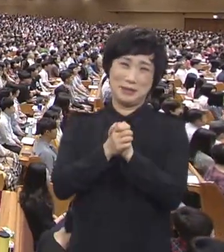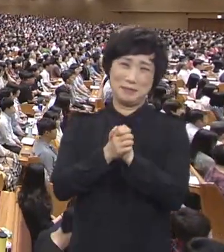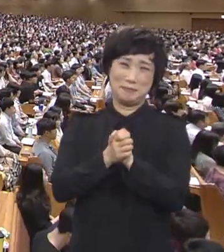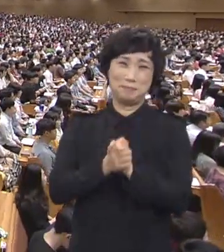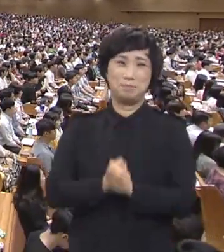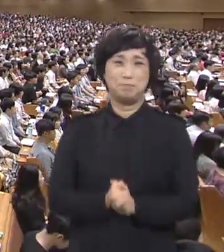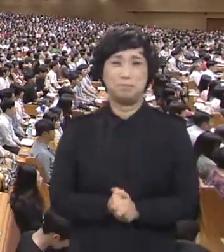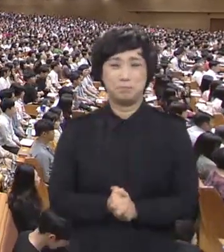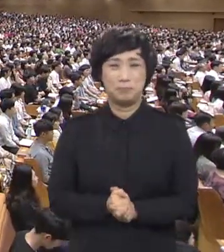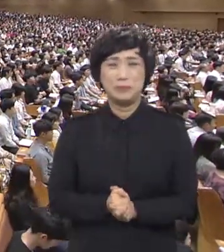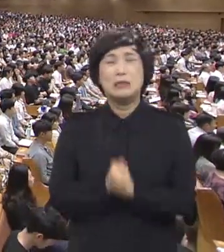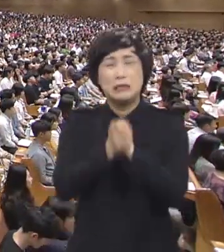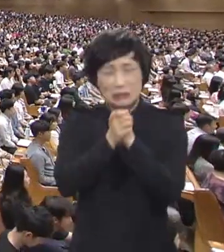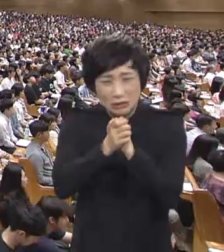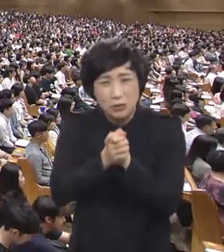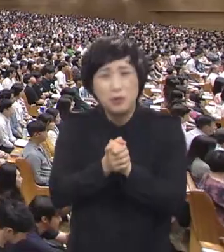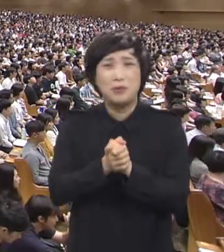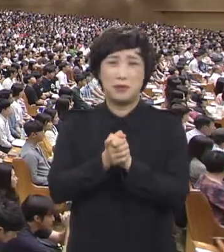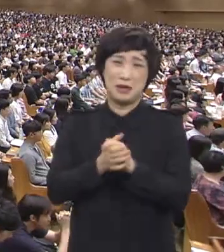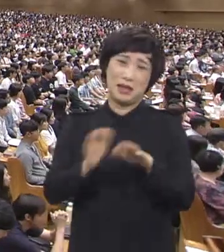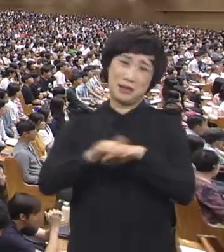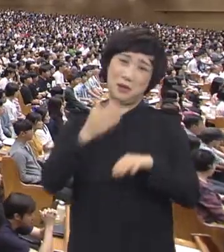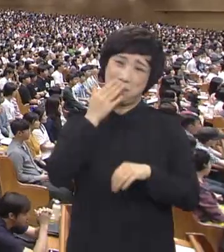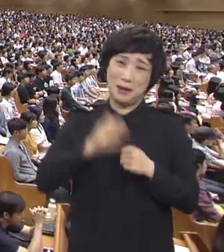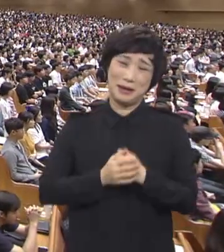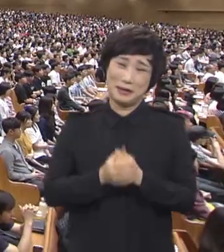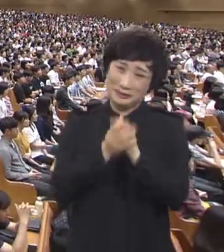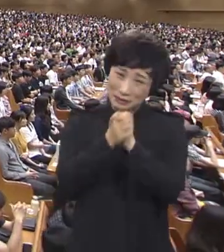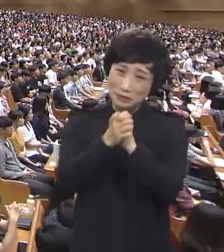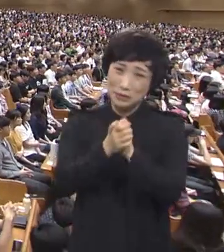기도로 해결한다 기도